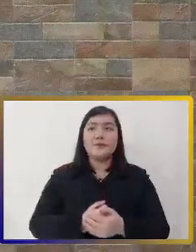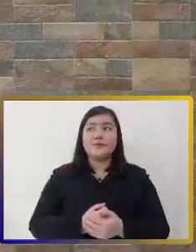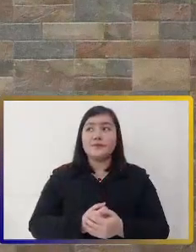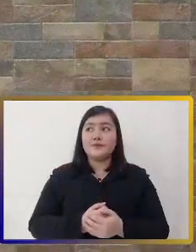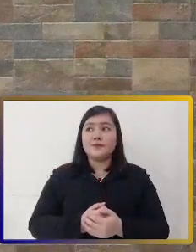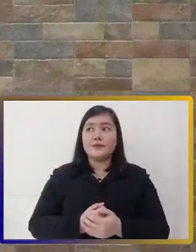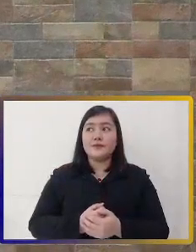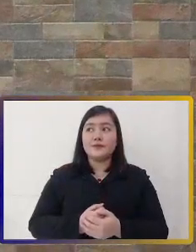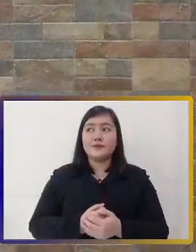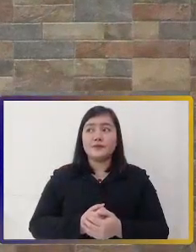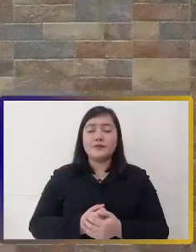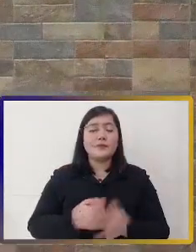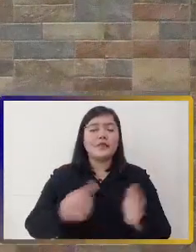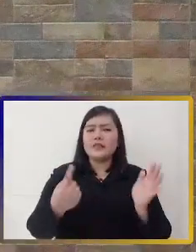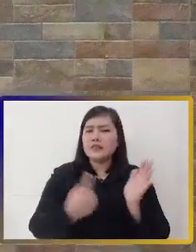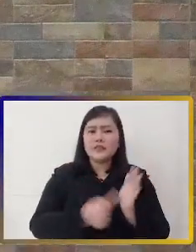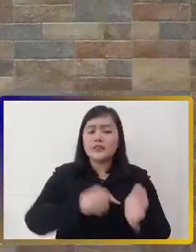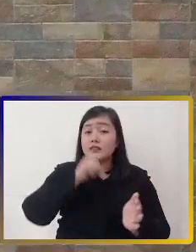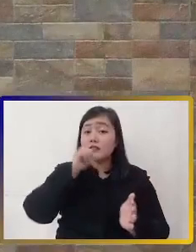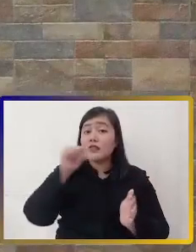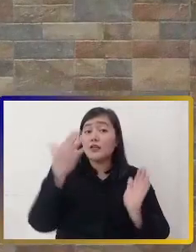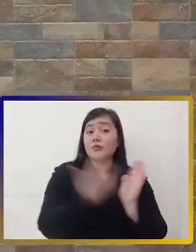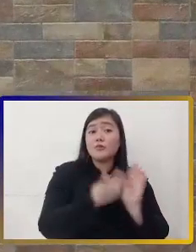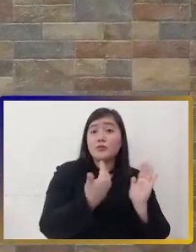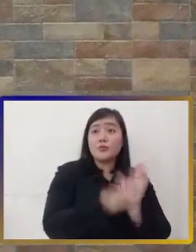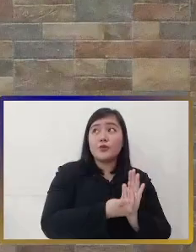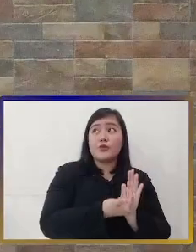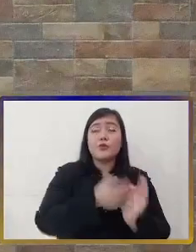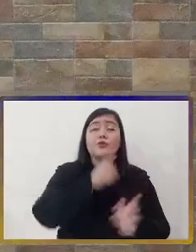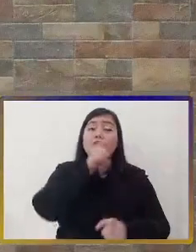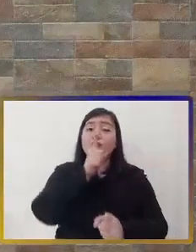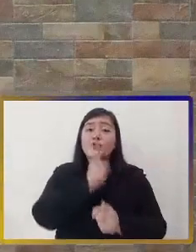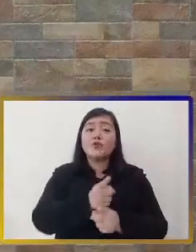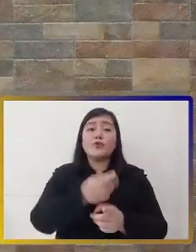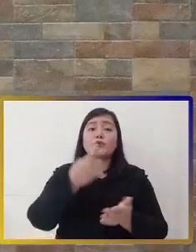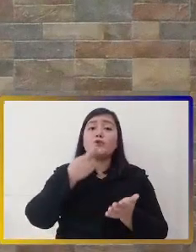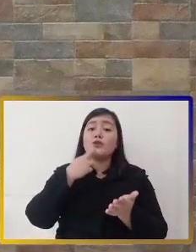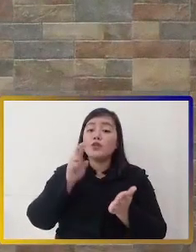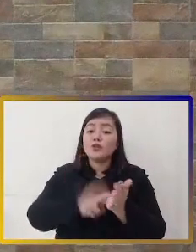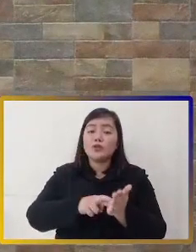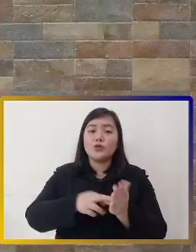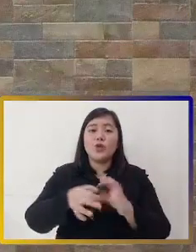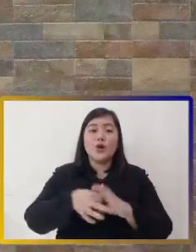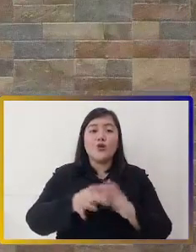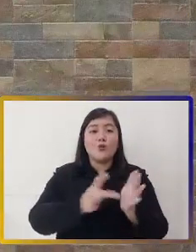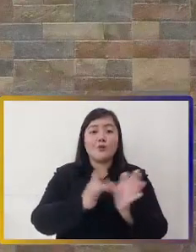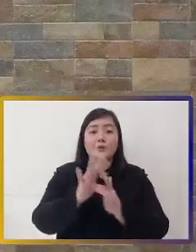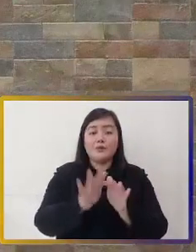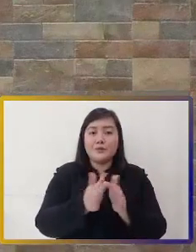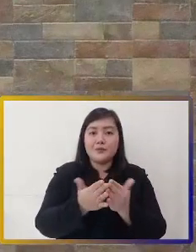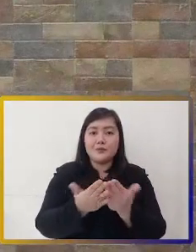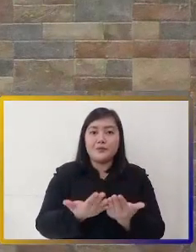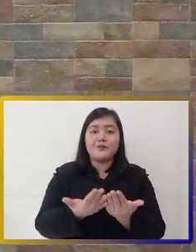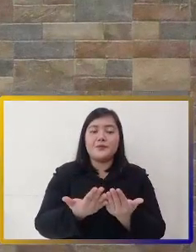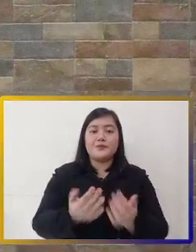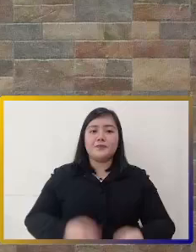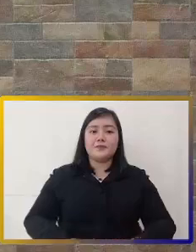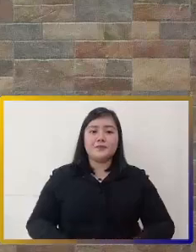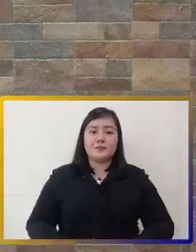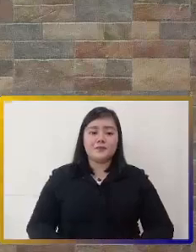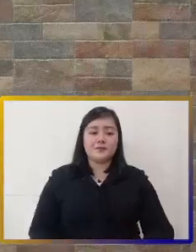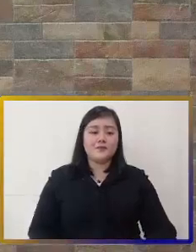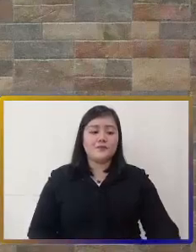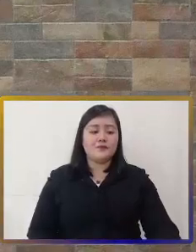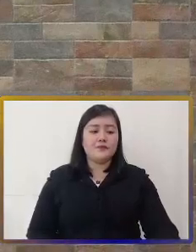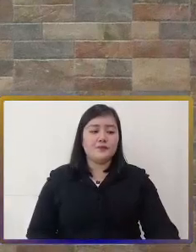yung nagpapatunay na totoo yung record ng Biblia. Hindi, ito lamang po, hindi lamang po ito yung nagpapatunay, kundi kasi po, the